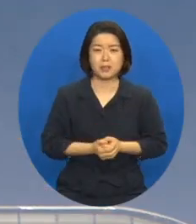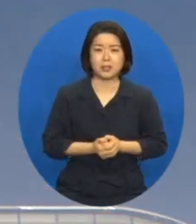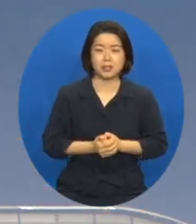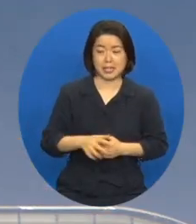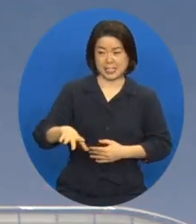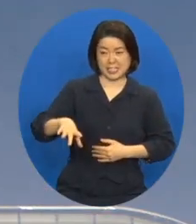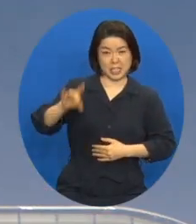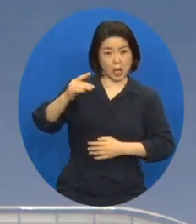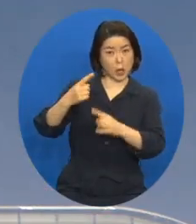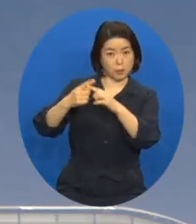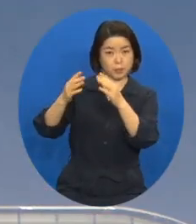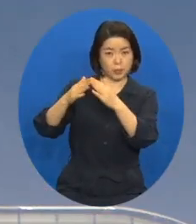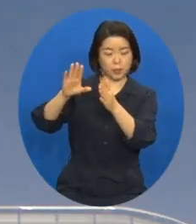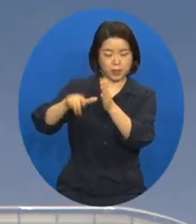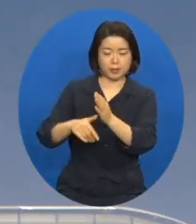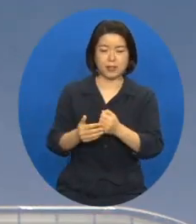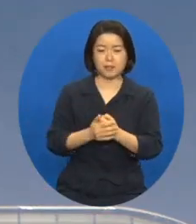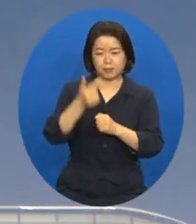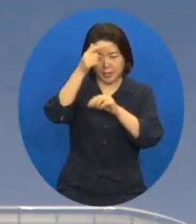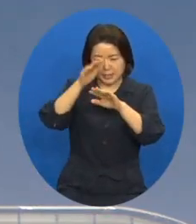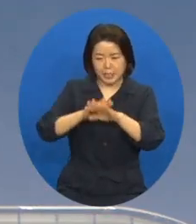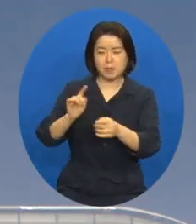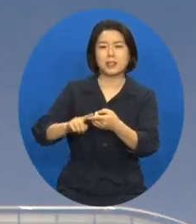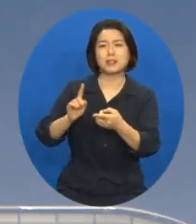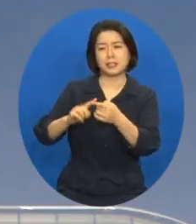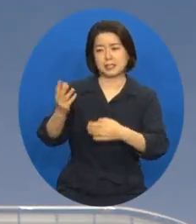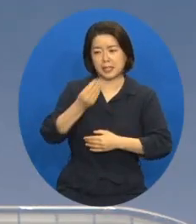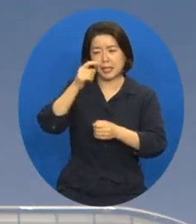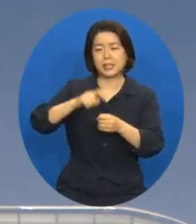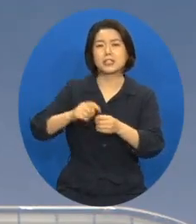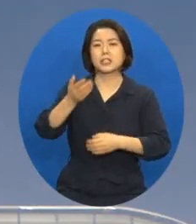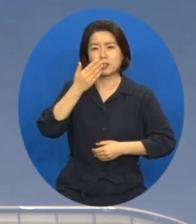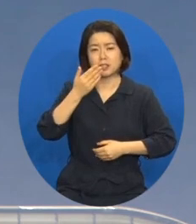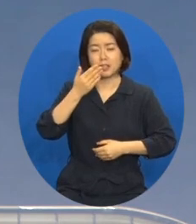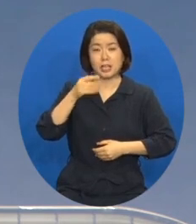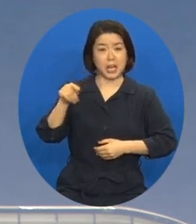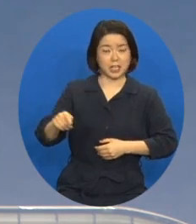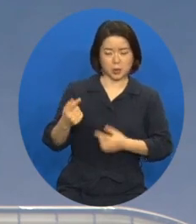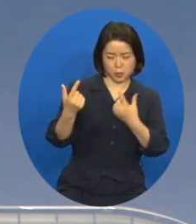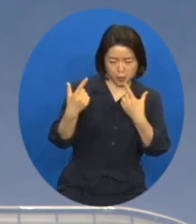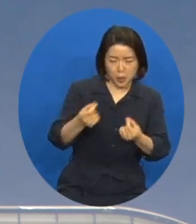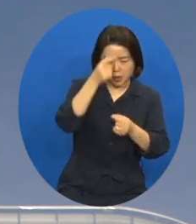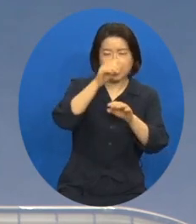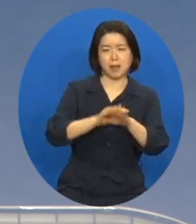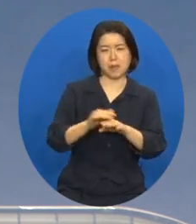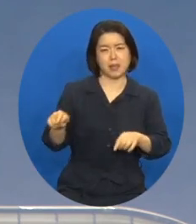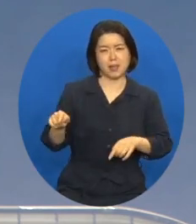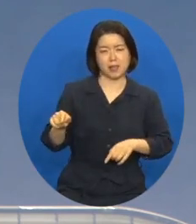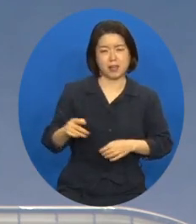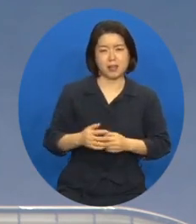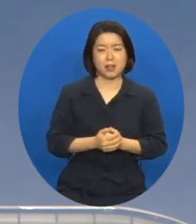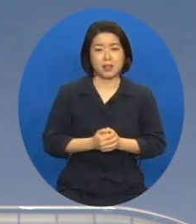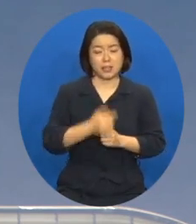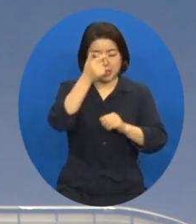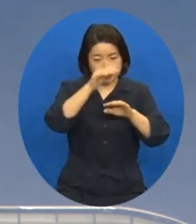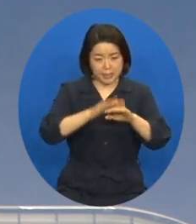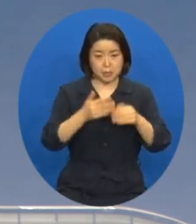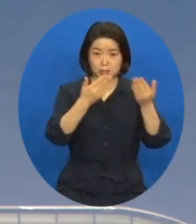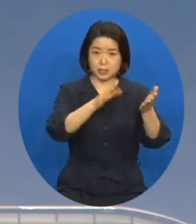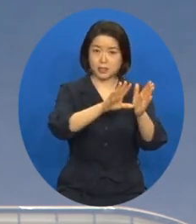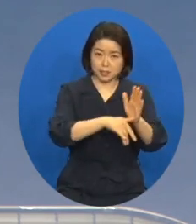초대교회 때는 예배 자체가 성찬이었습니다. 성찬이 곧 예배였습니다. 그 말은 예배 드릴